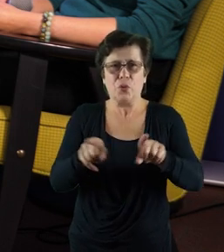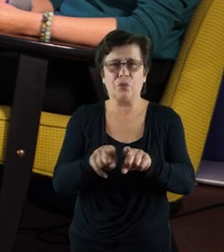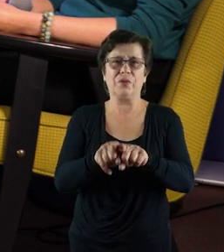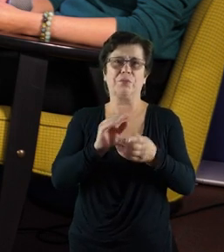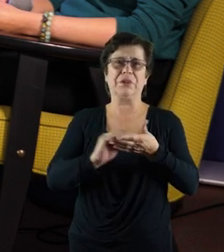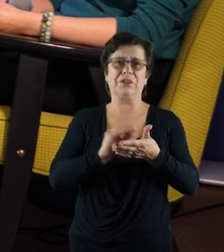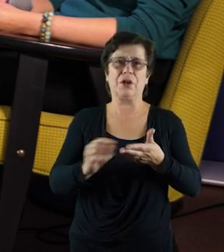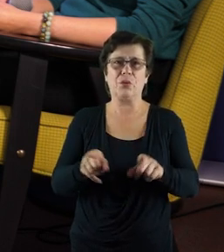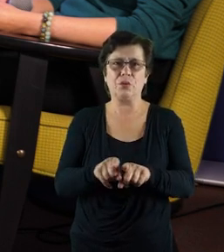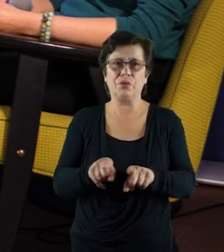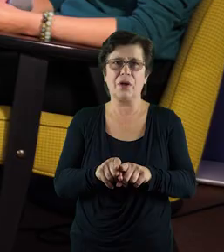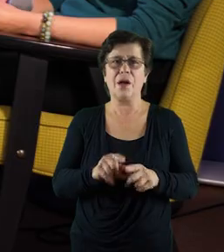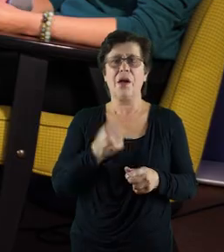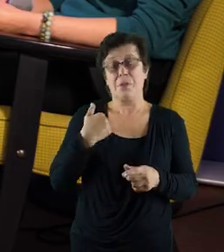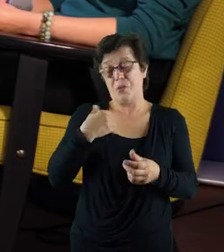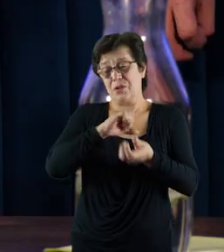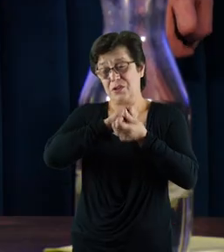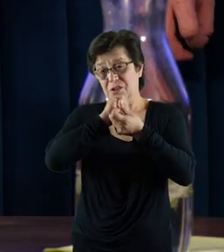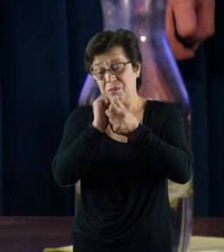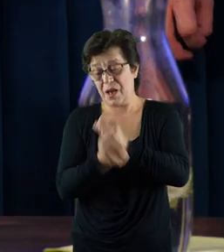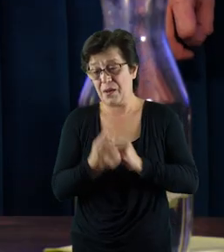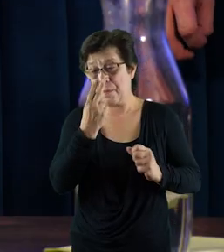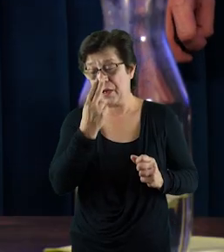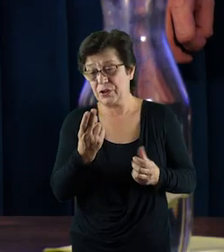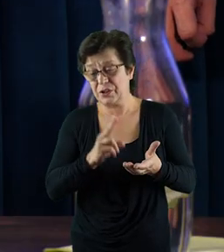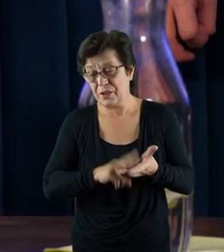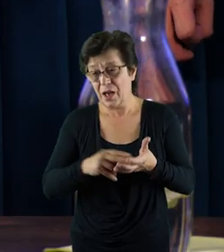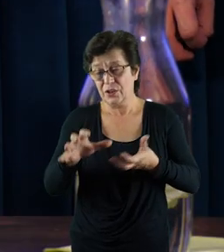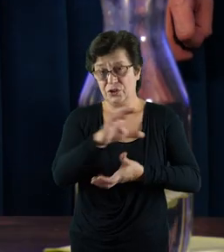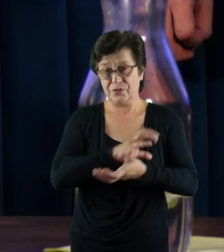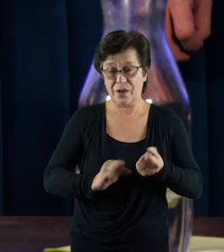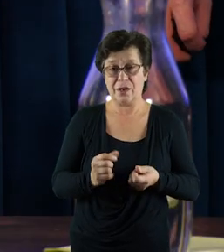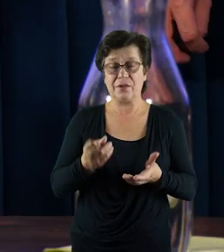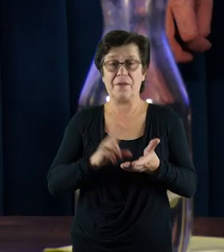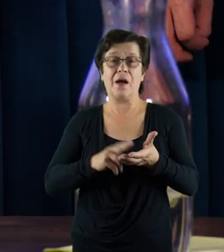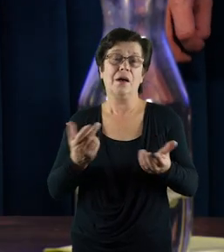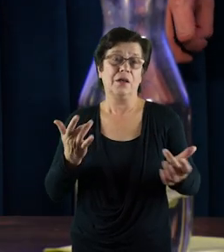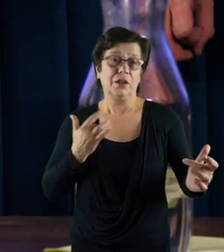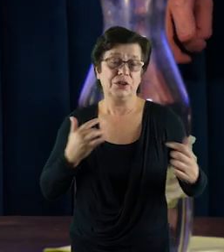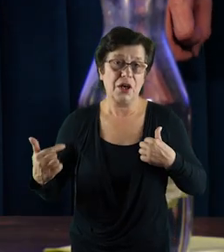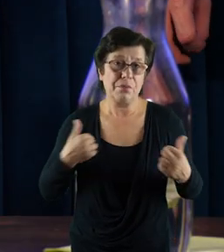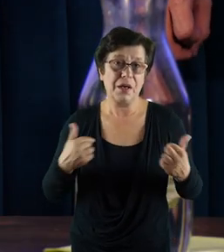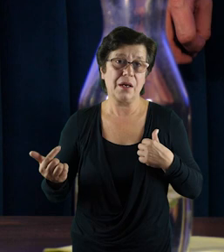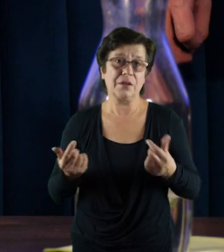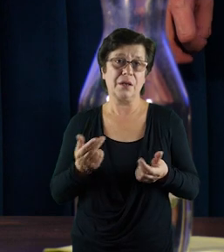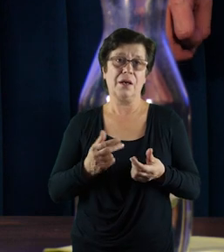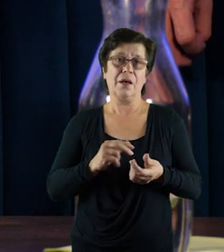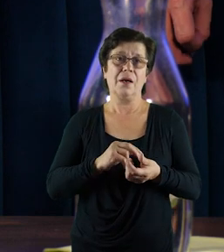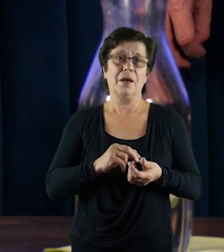zmieniły postrzeganie świata, zmieniły, nie wiem, podejście do cierpienia, zmieniły pojęcie pracy i